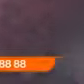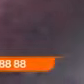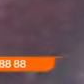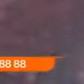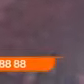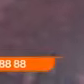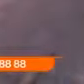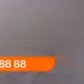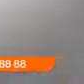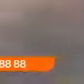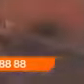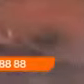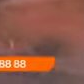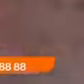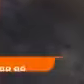A